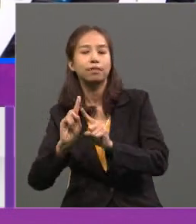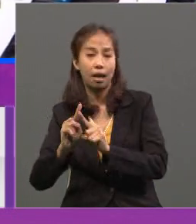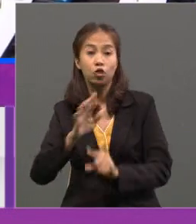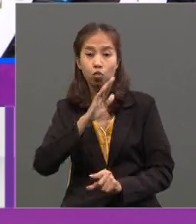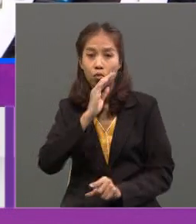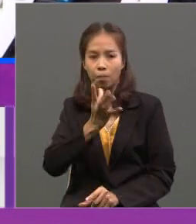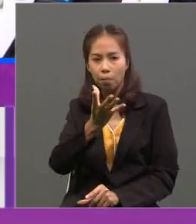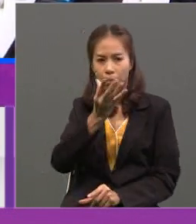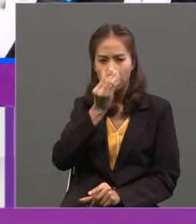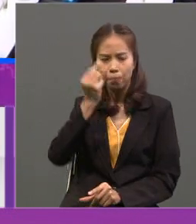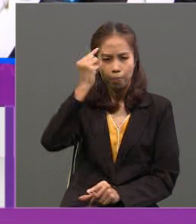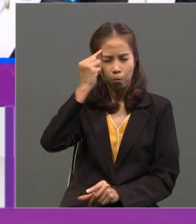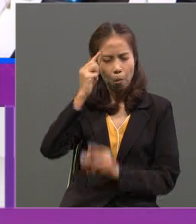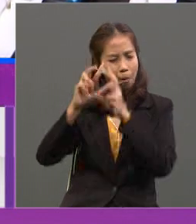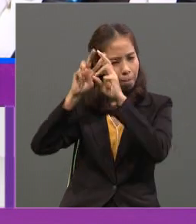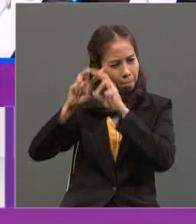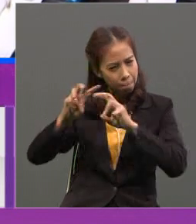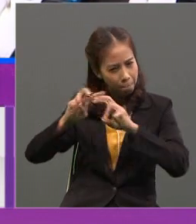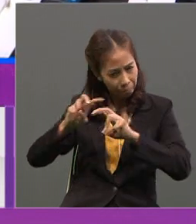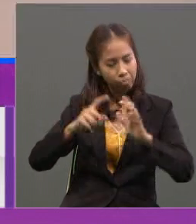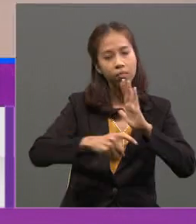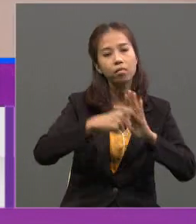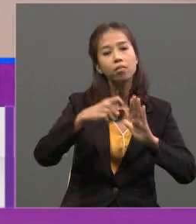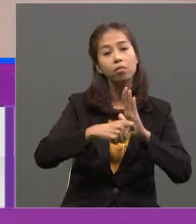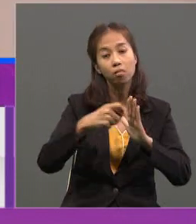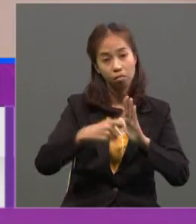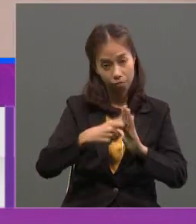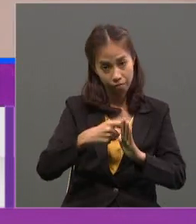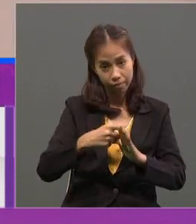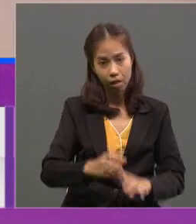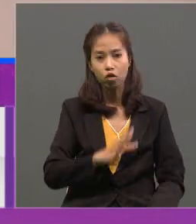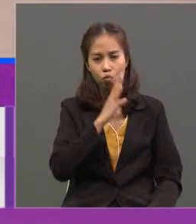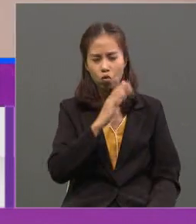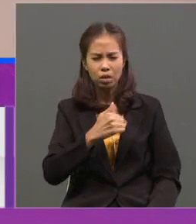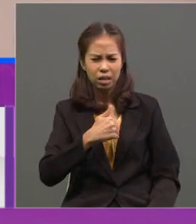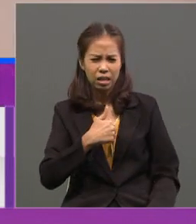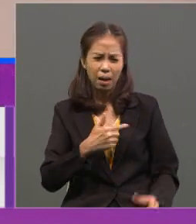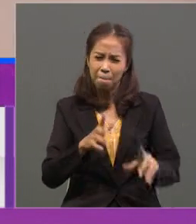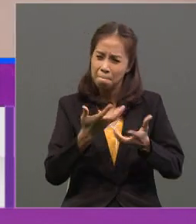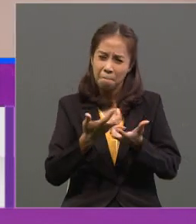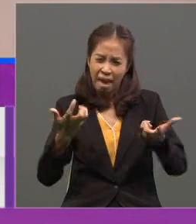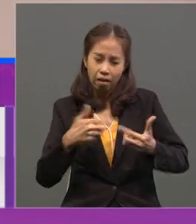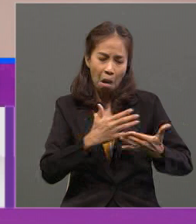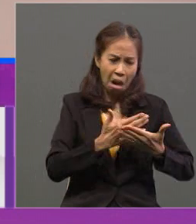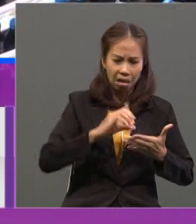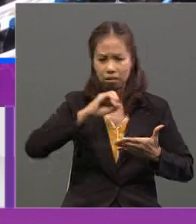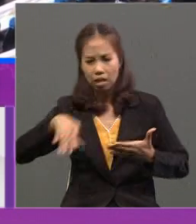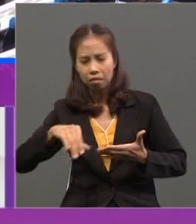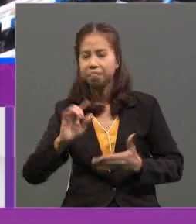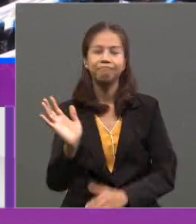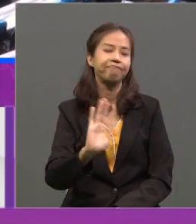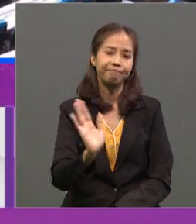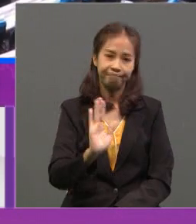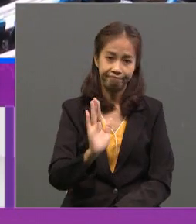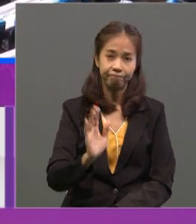ผลการแบงคousingไม่ใช่สิ่งที่แกล่งแต่ว่าถ้าแบ่งคั่วแล้วnin้